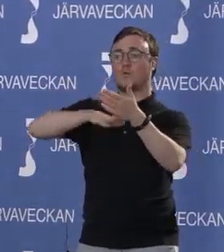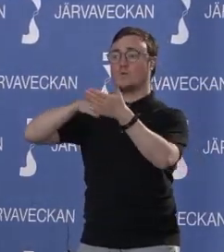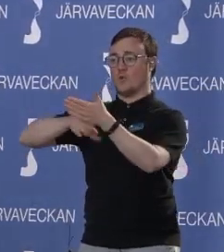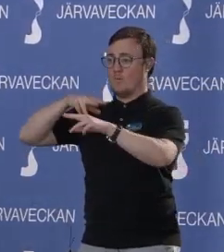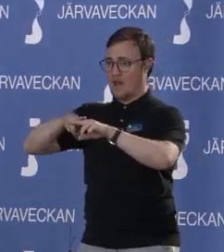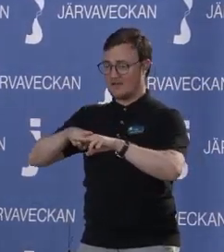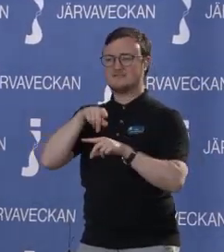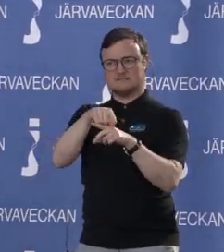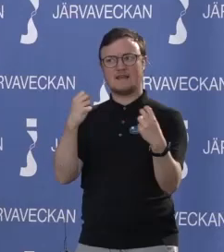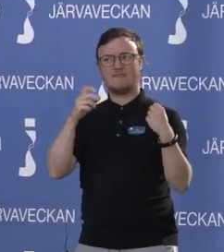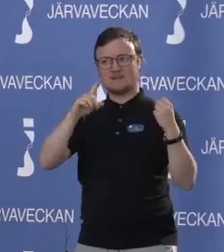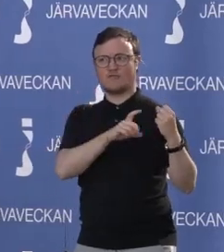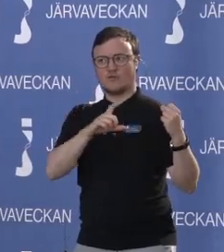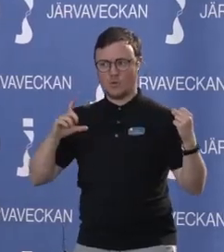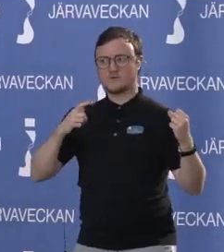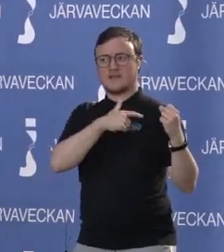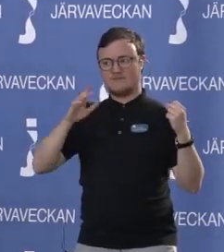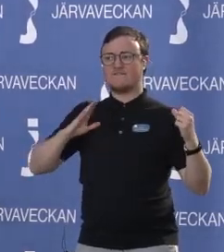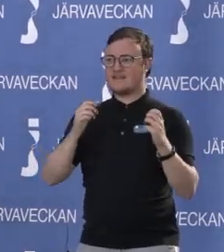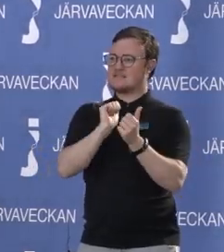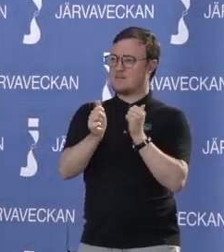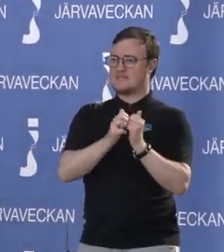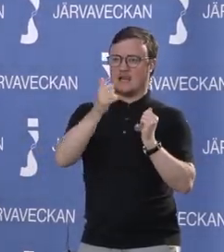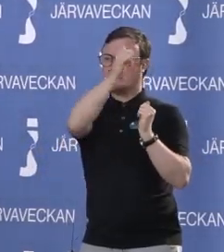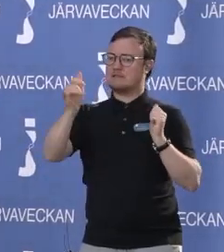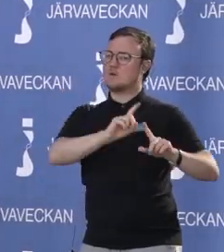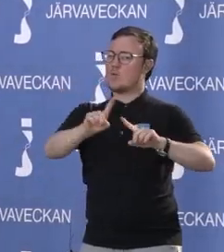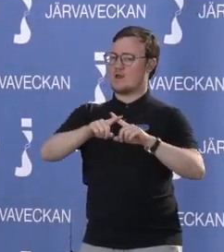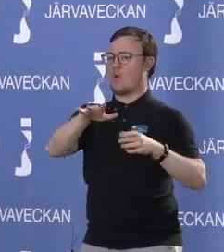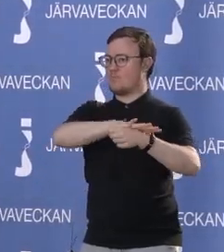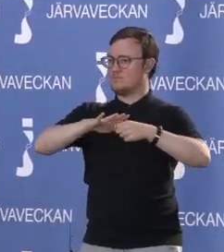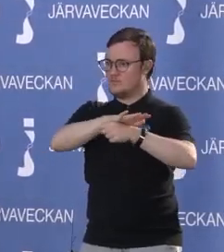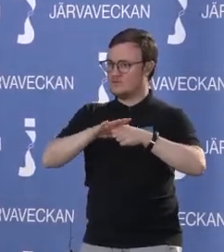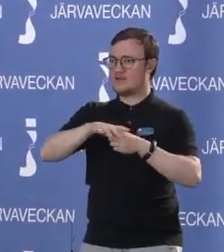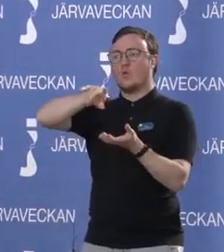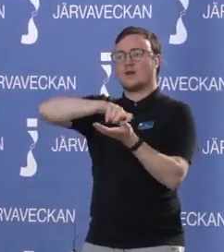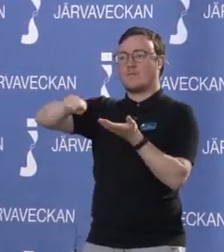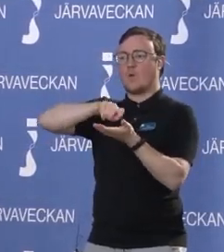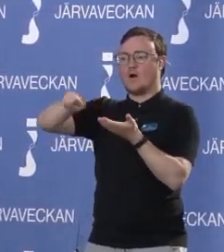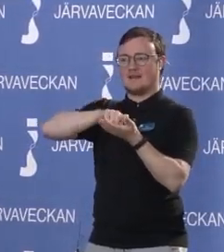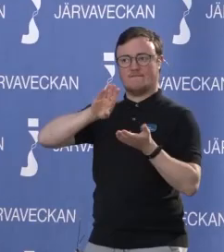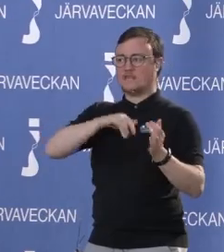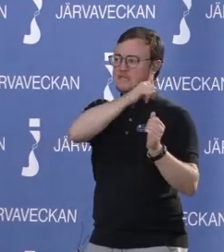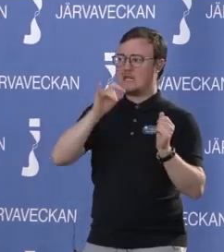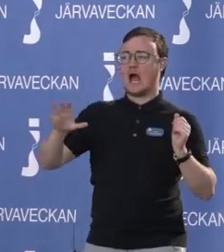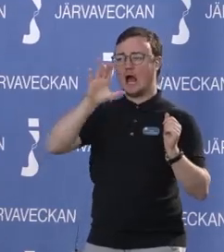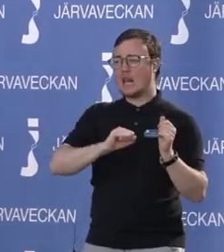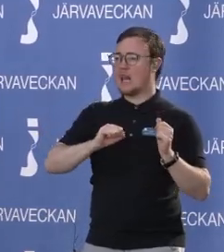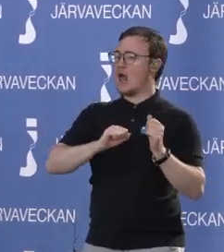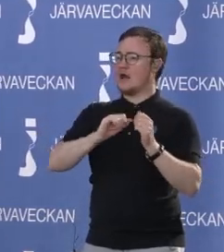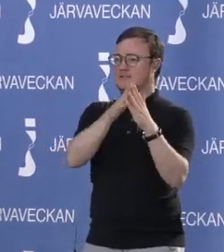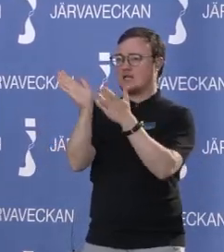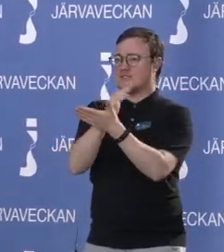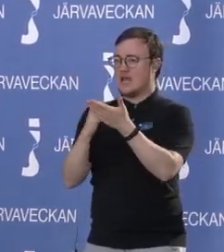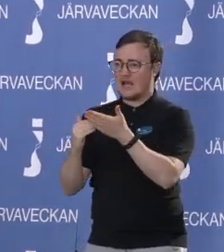viktigt för oss att vi finns i alla områden. Och vi har reporter närvarande i alla stadsdelar, oavsett hög